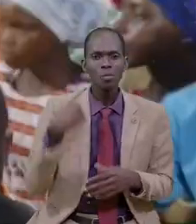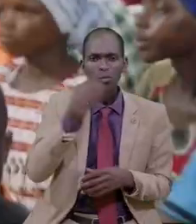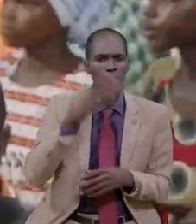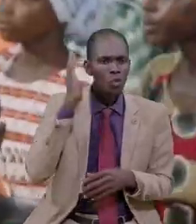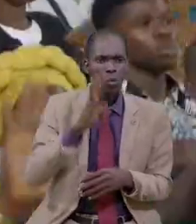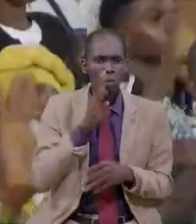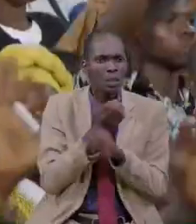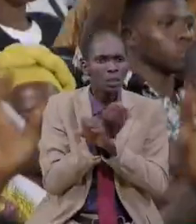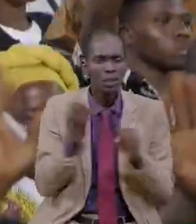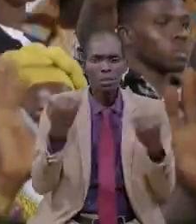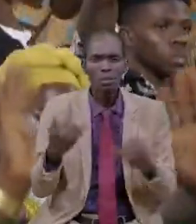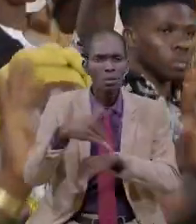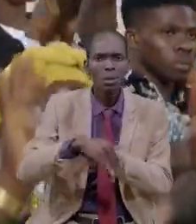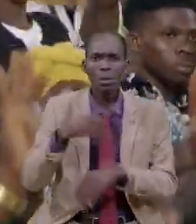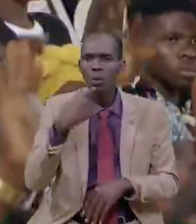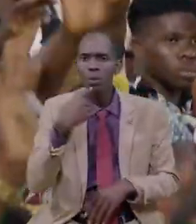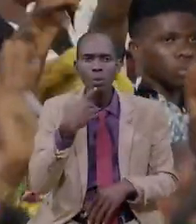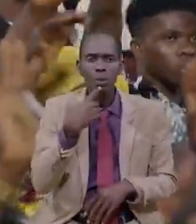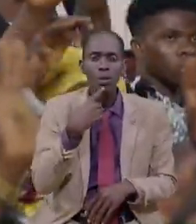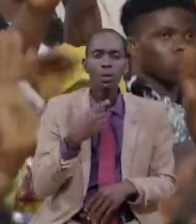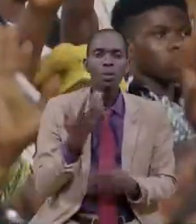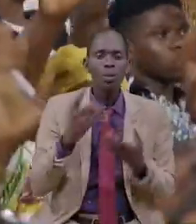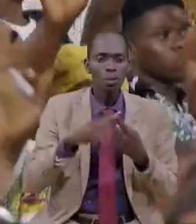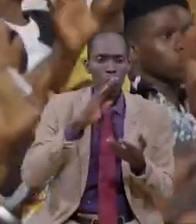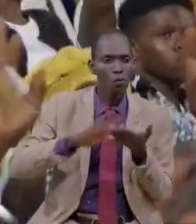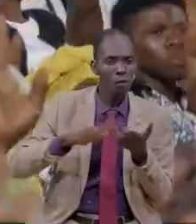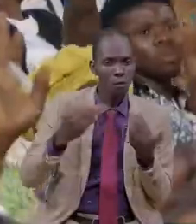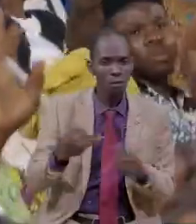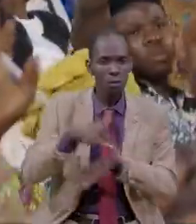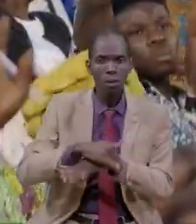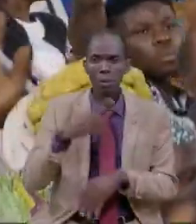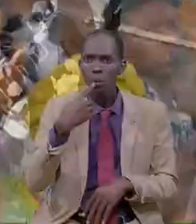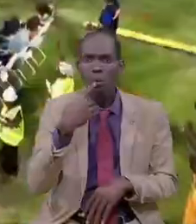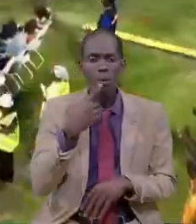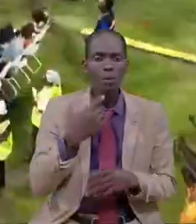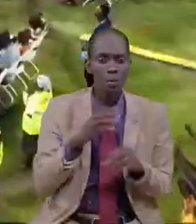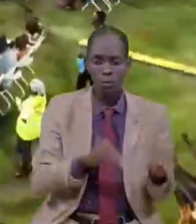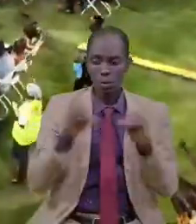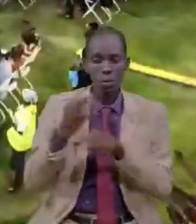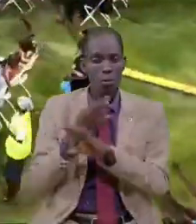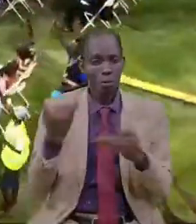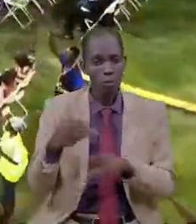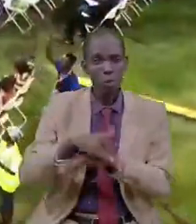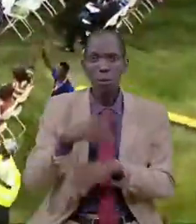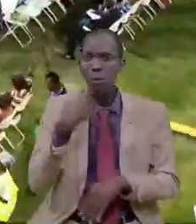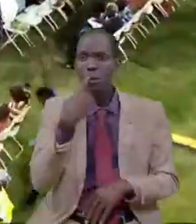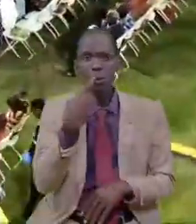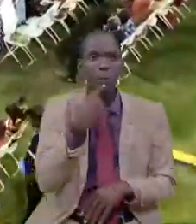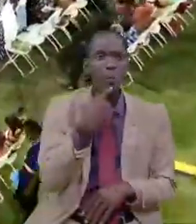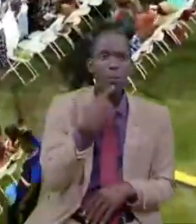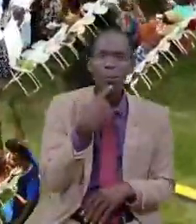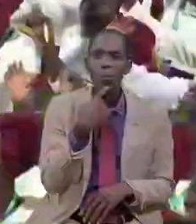Qui veut être sauvé ce soir? Pardonné ce soir? Affranchi ce soir? Où